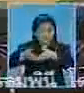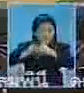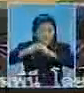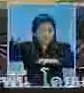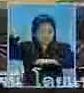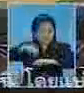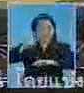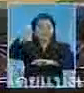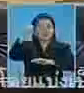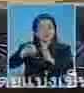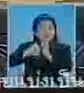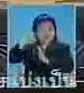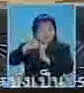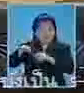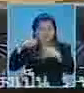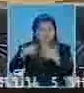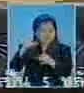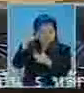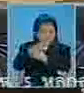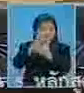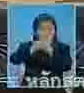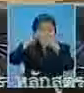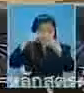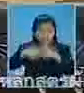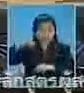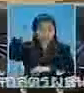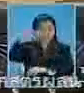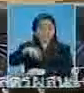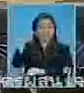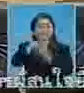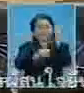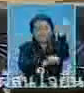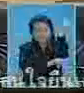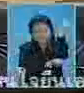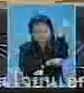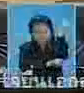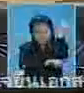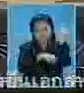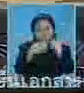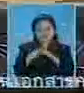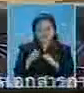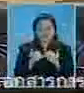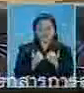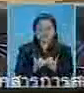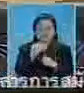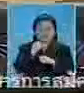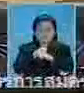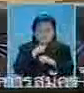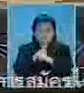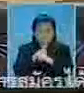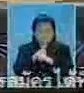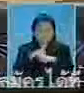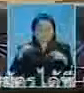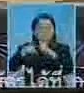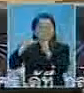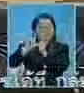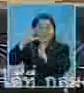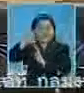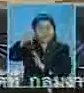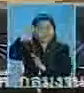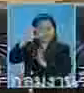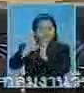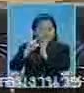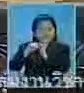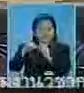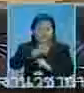แล้วตอนนี้สำนักงานใหญ่ตั้งอยู่ที่สิงคโปร์และอยู่ในช่วงของการคัดเลขาธิการคนแรก